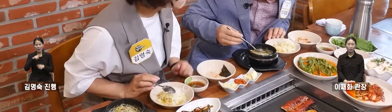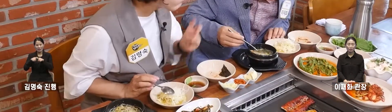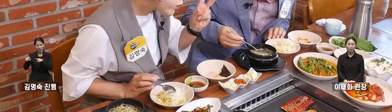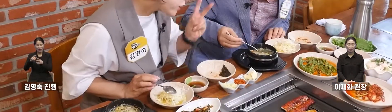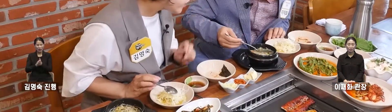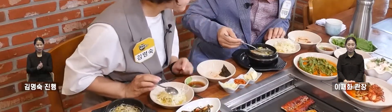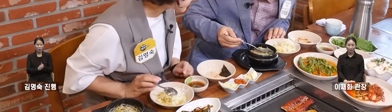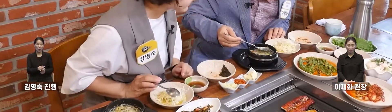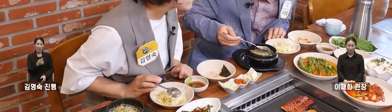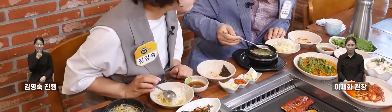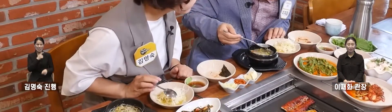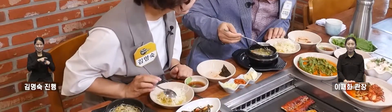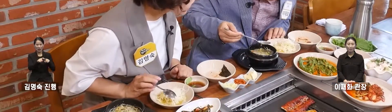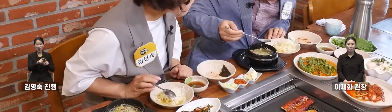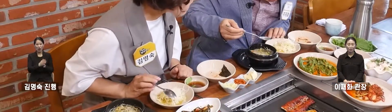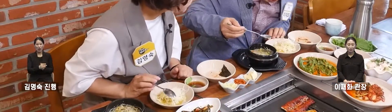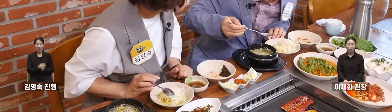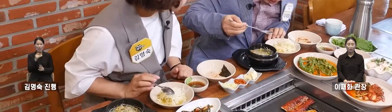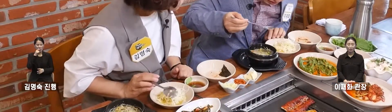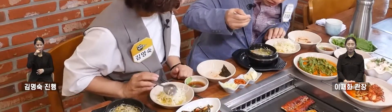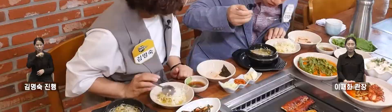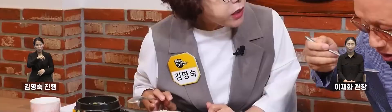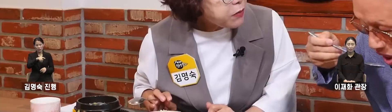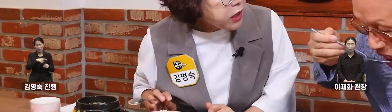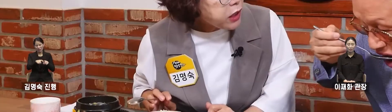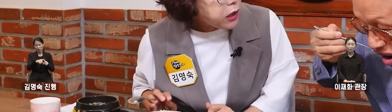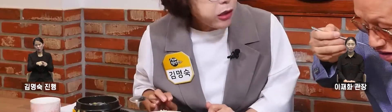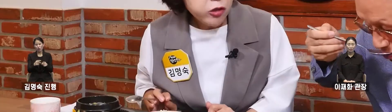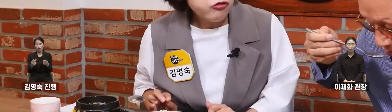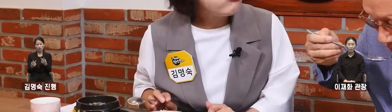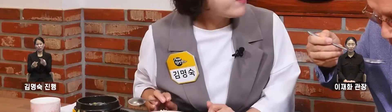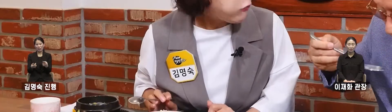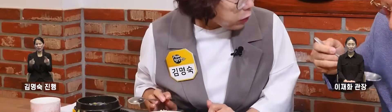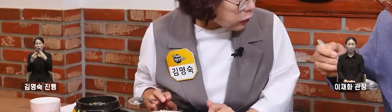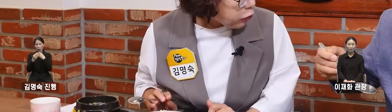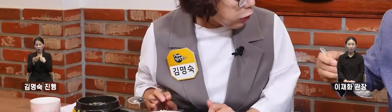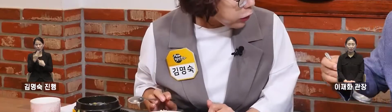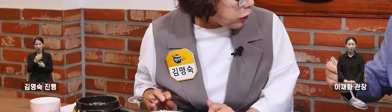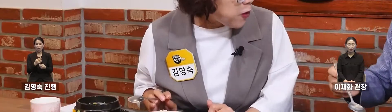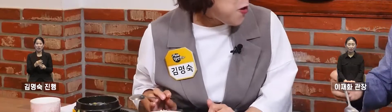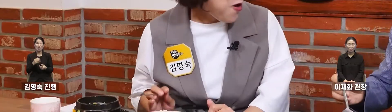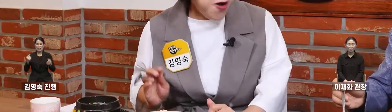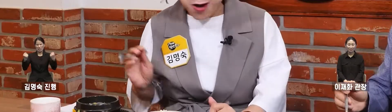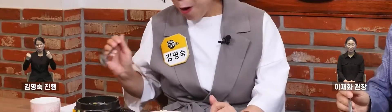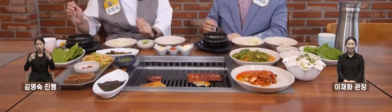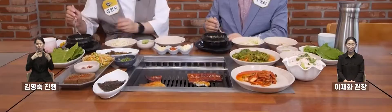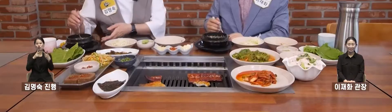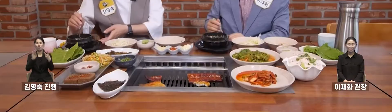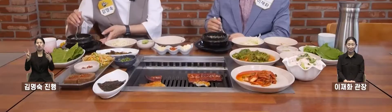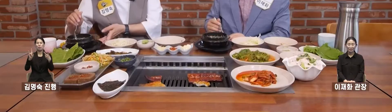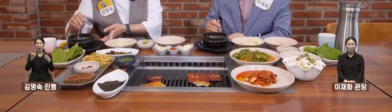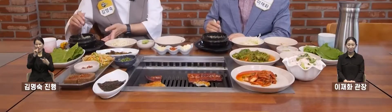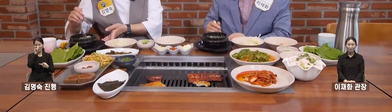양념하고 소금 두 가지를 같이 먹으니까요. 예, 예. 힘이 두 배로 나는 것 같아요. 아,